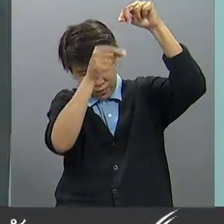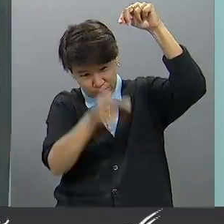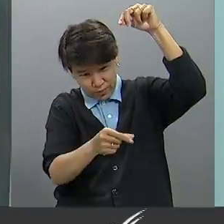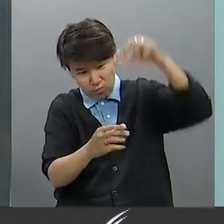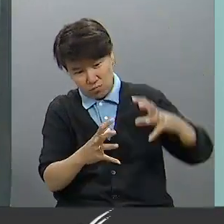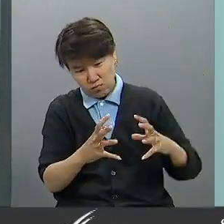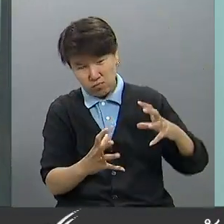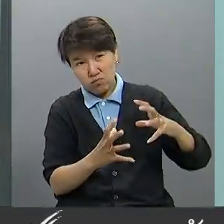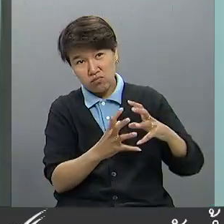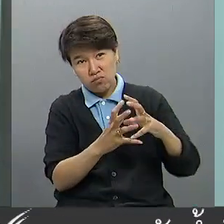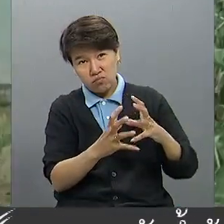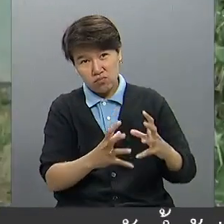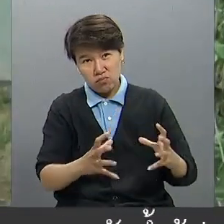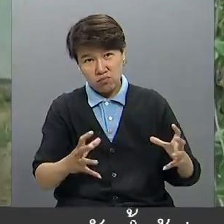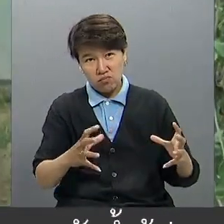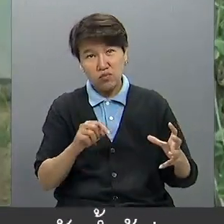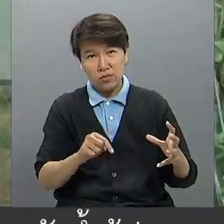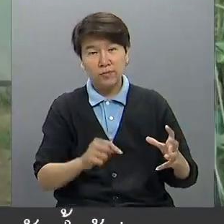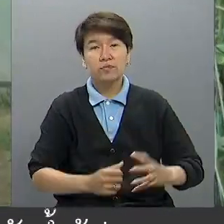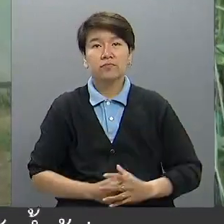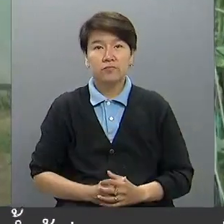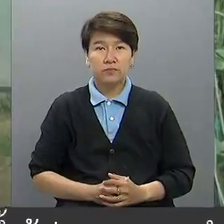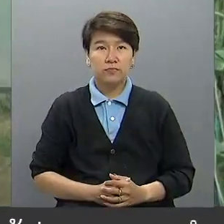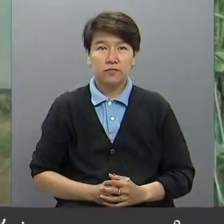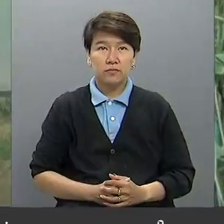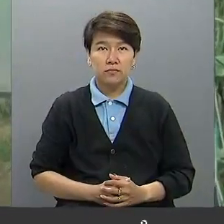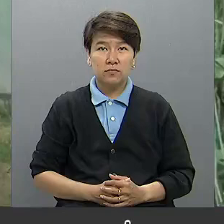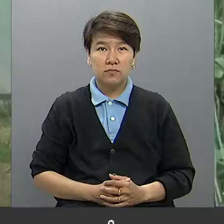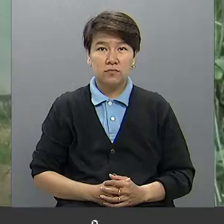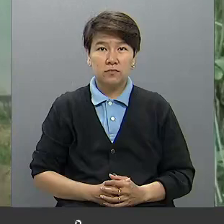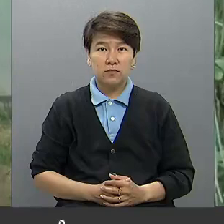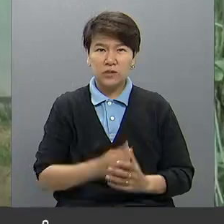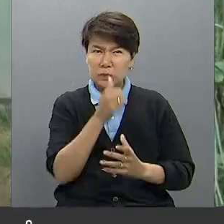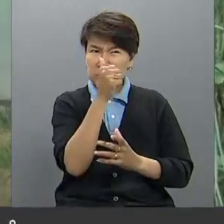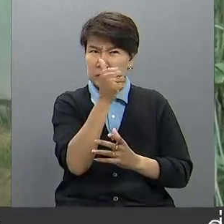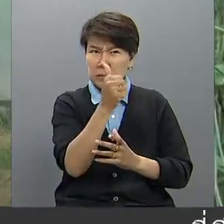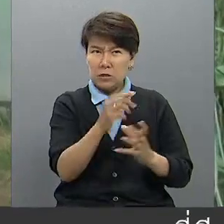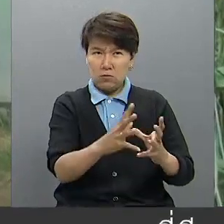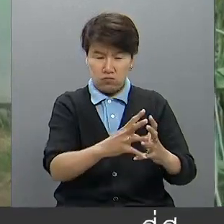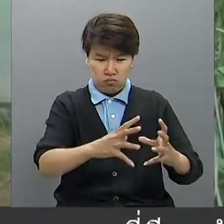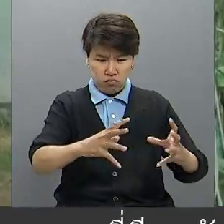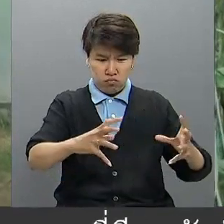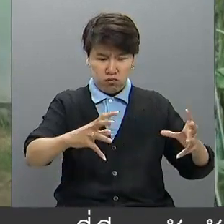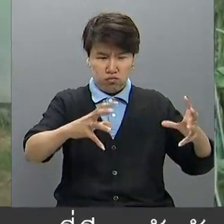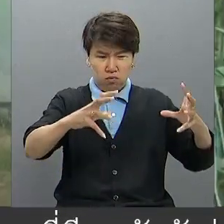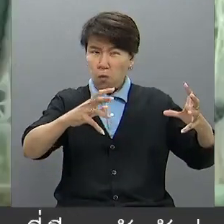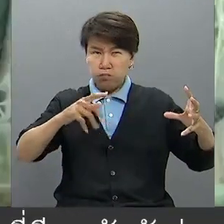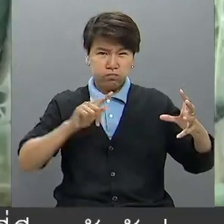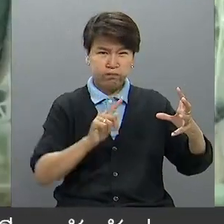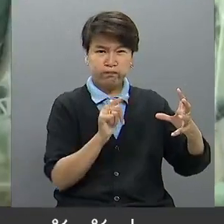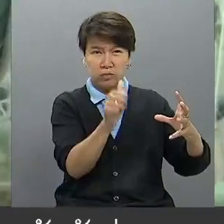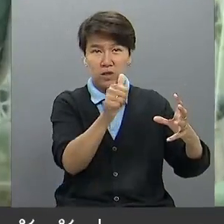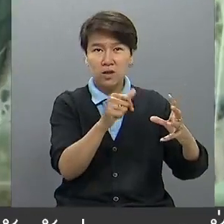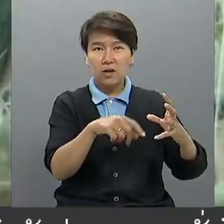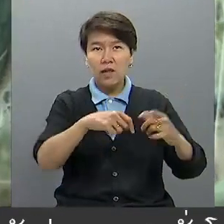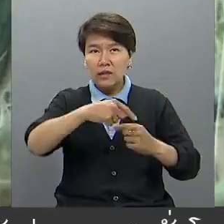คัดโดยอัตโนมัติ ค่ะ ของมัน จะเหลือลูกที่ดีที่สุดไว้เพียงผลเดียวต่อต้น เซอร์ไวเวอร์ จากนั้นจะใช้เชือกและตาข่ายพล